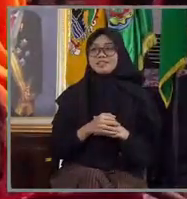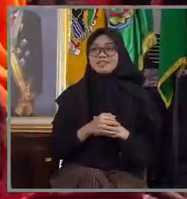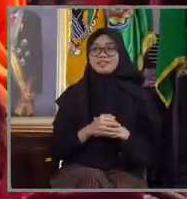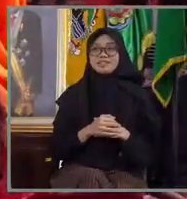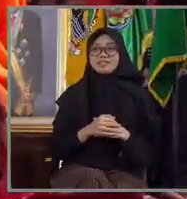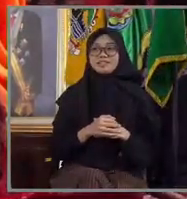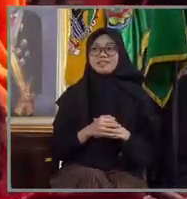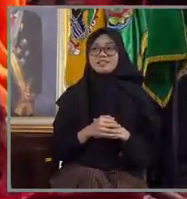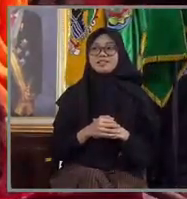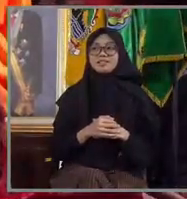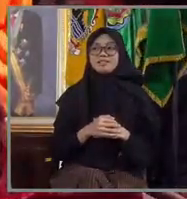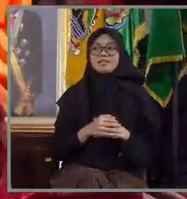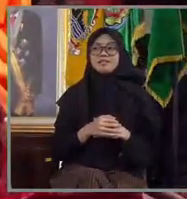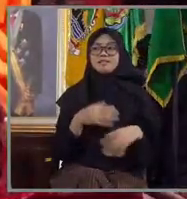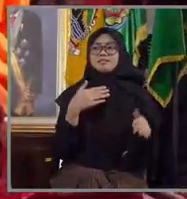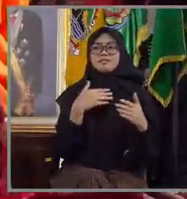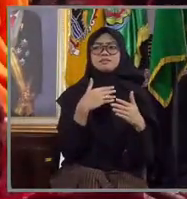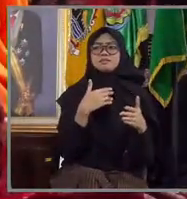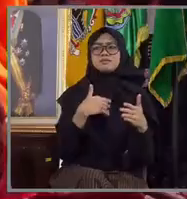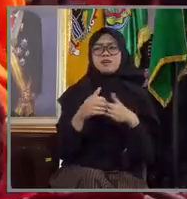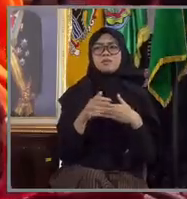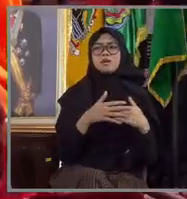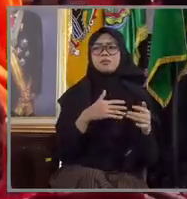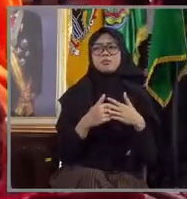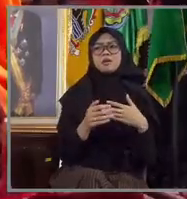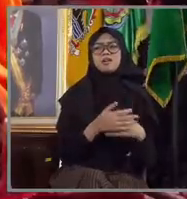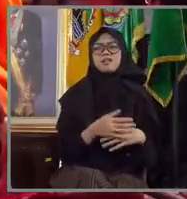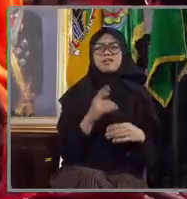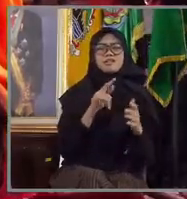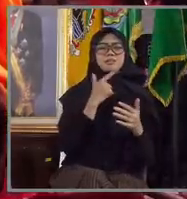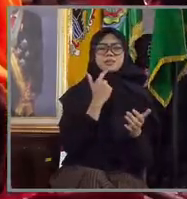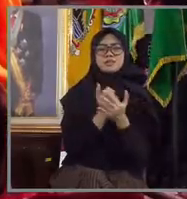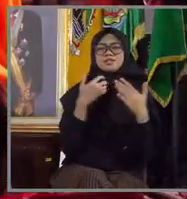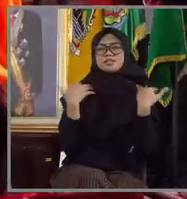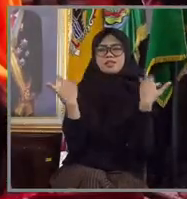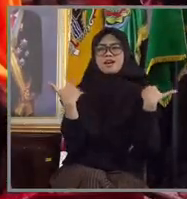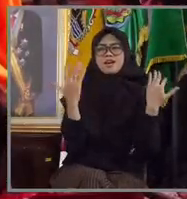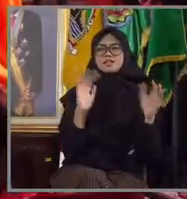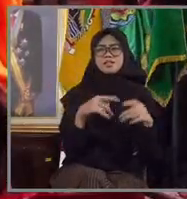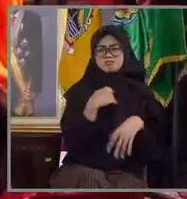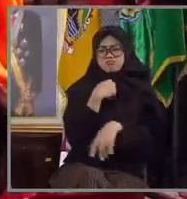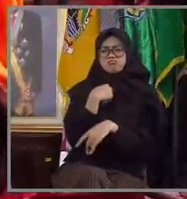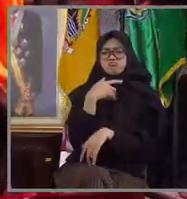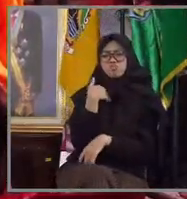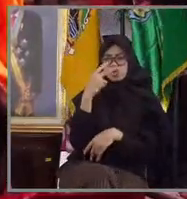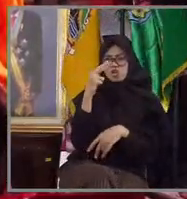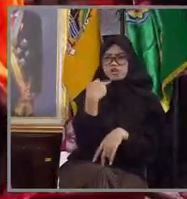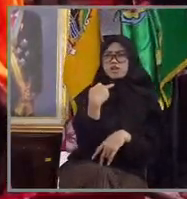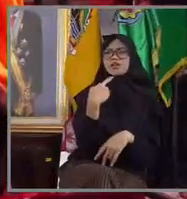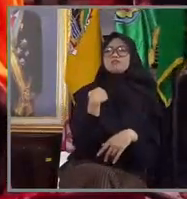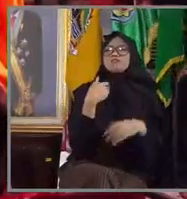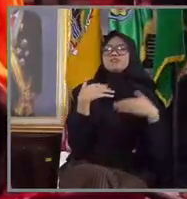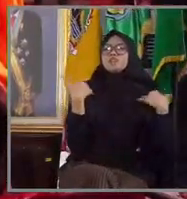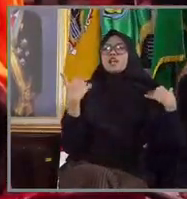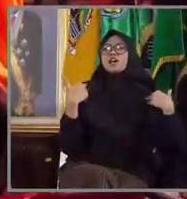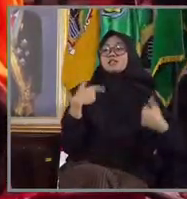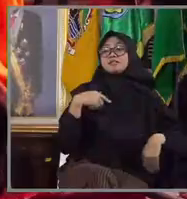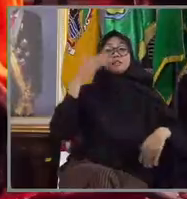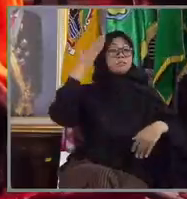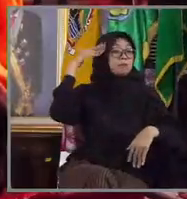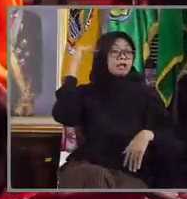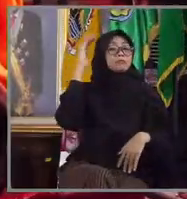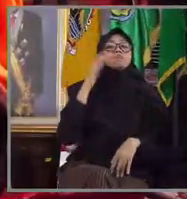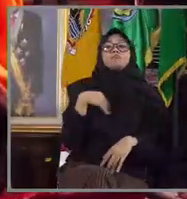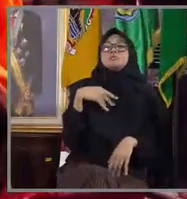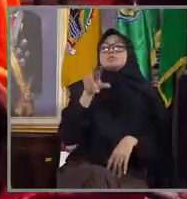nyemir ya ndak apa-apa nih mati aja pak gubernur itu happy aku warna Sik Pak Ganjar kawan enggak disemir Sorry ya